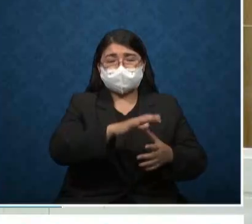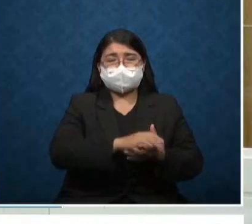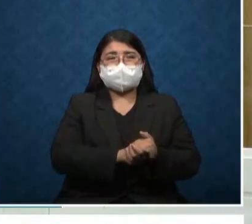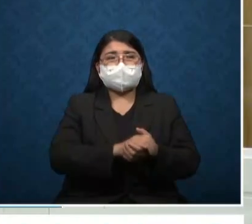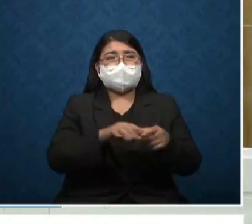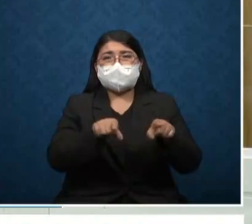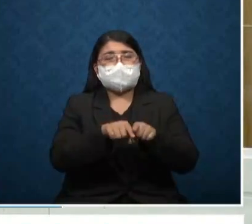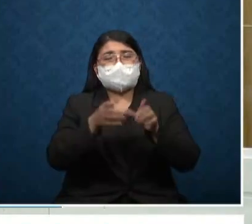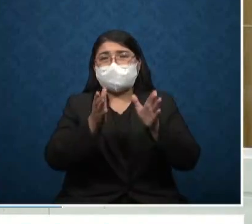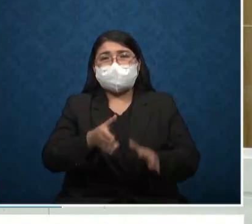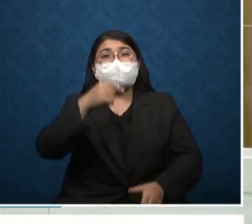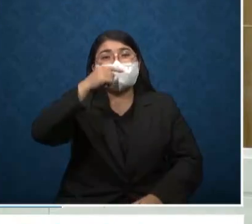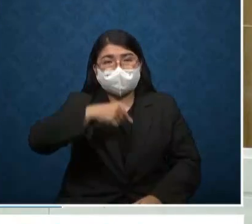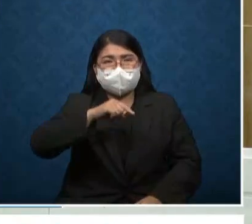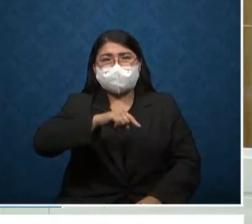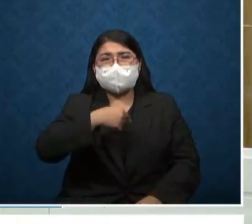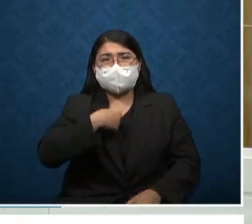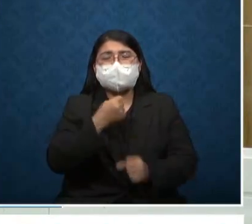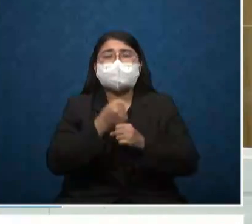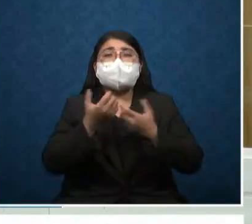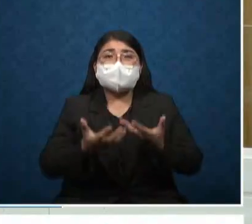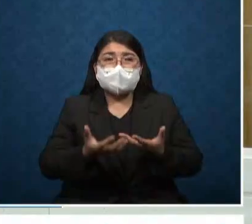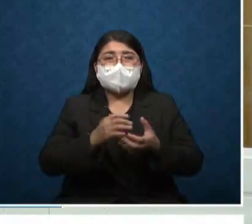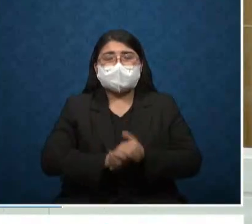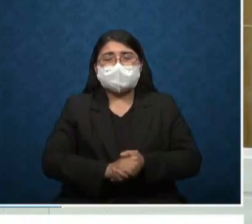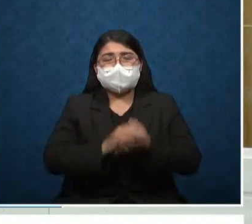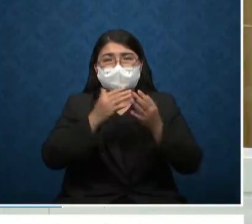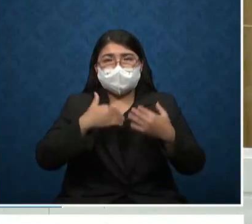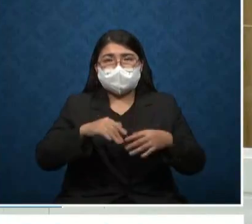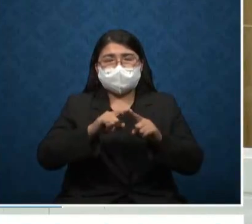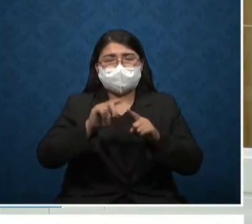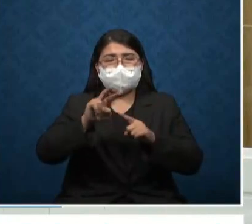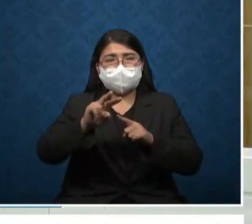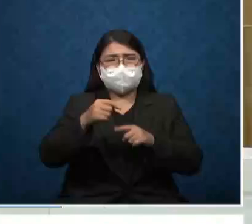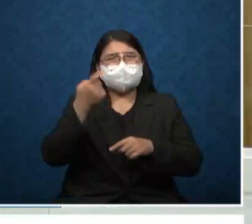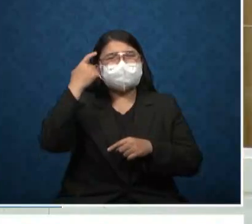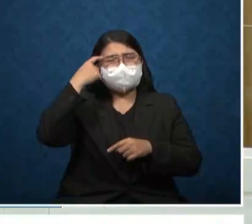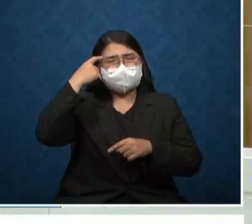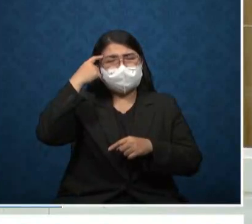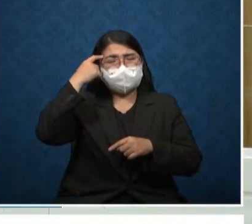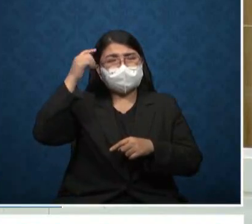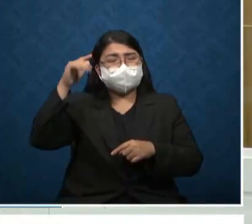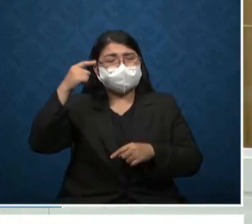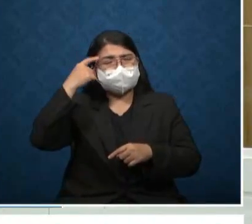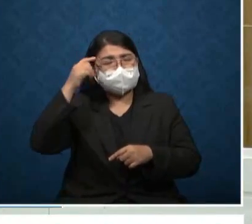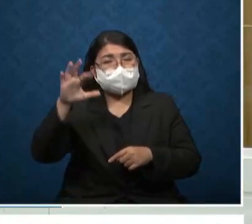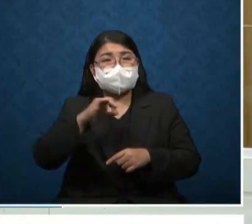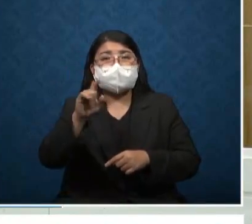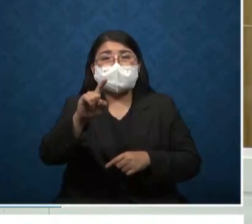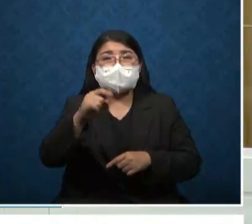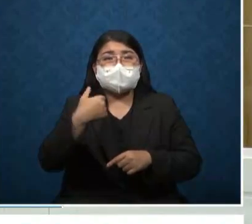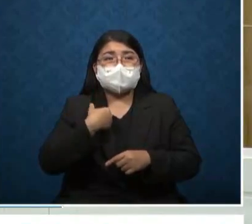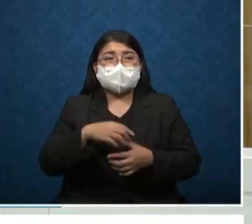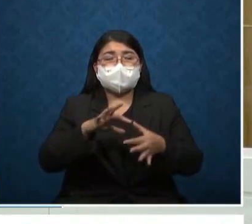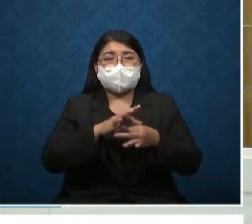ที่เป็นคนไทยอยู่คนเรานจะทำอยางไรปการที่ 2 เราได้แวคิดนไปจากตอนทเราทำยกรางพระชจำหยดกววทยาลัยข